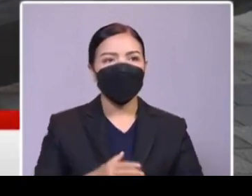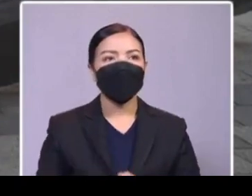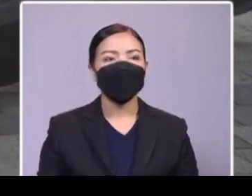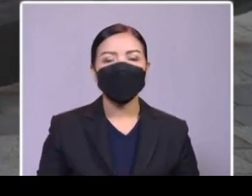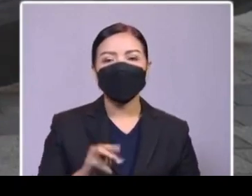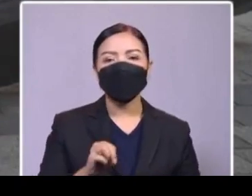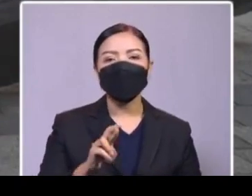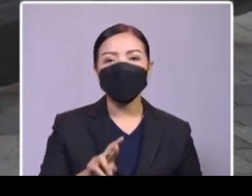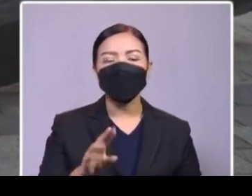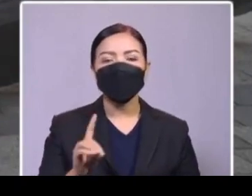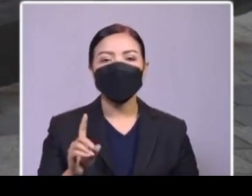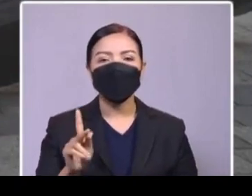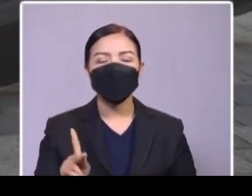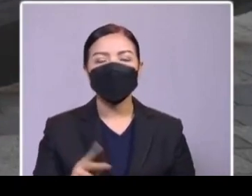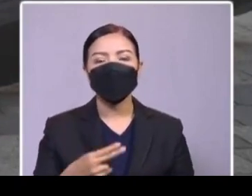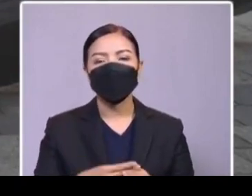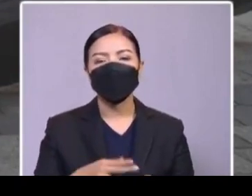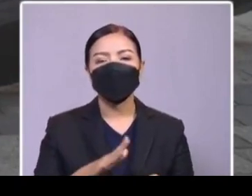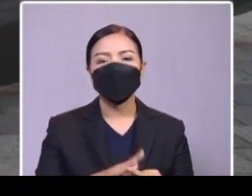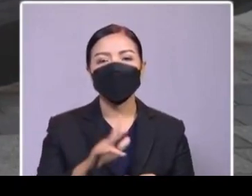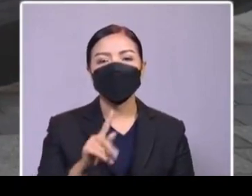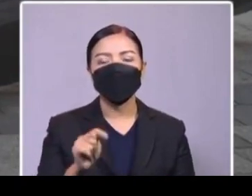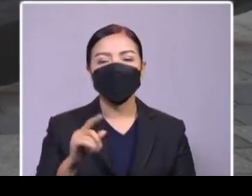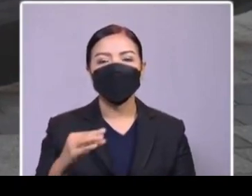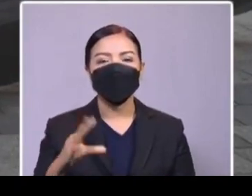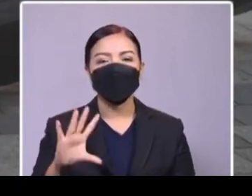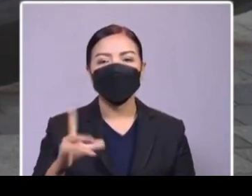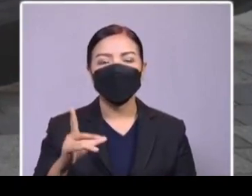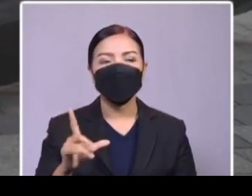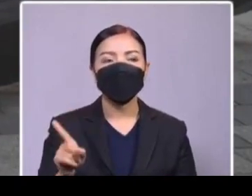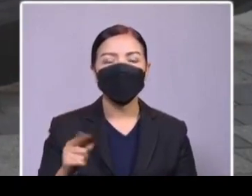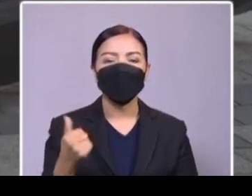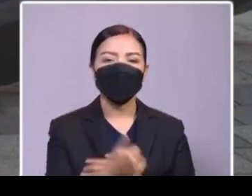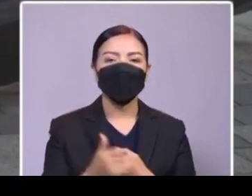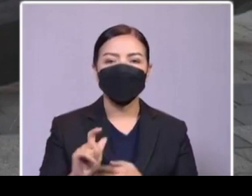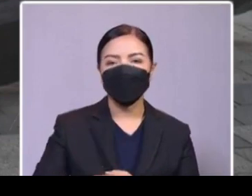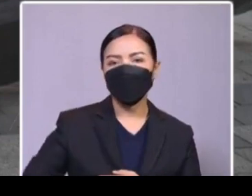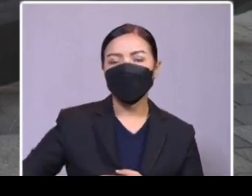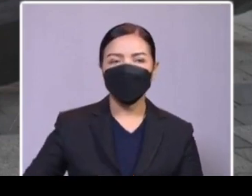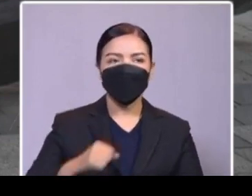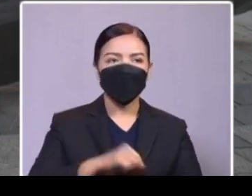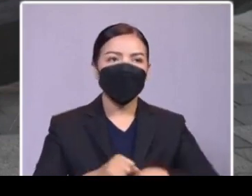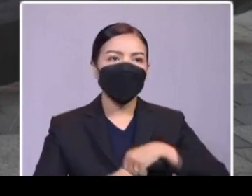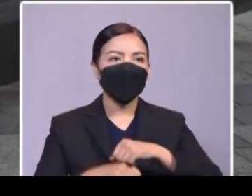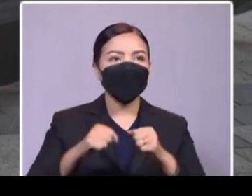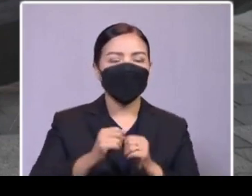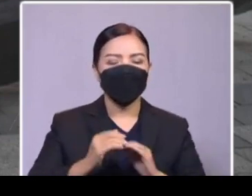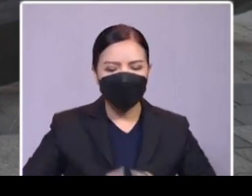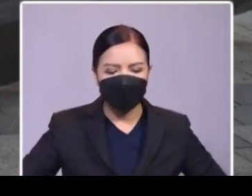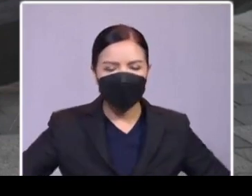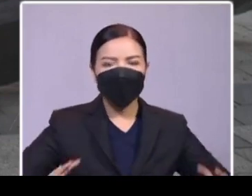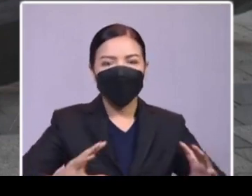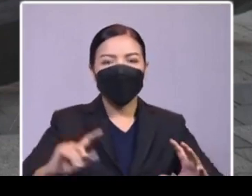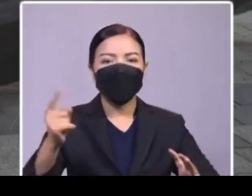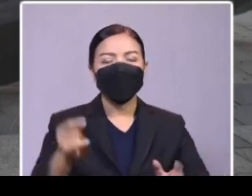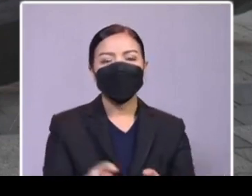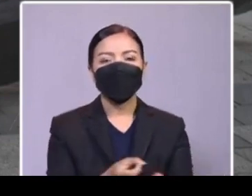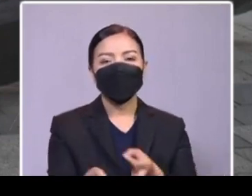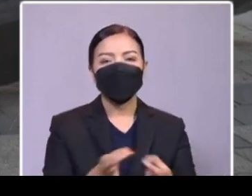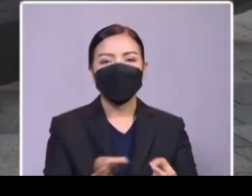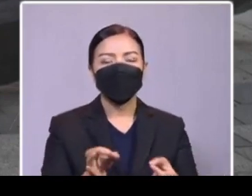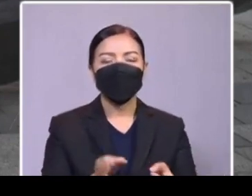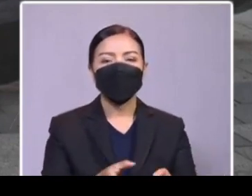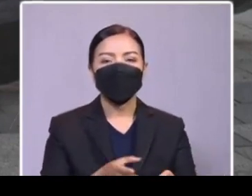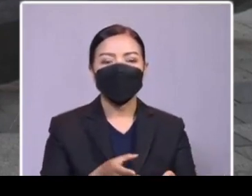เตโชครับซึ่งเป็นสนามกีฬาแห่งชาติของกรุงพนมเปญประเทศกัมพูชานะครับที่สร้างขึ้นมาใหม่นะครับเพื่อรองรับในการแข่งขันกีฬาซีเก